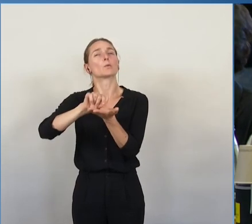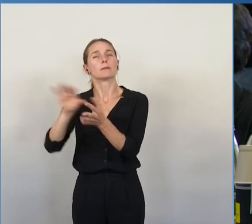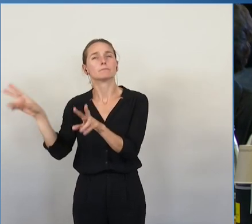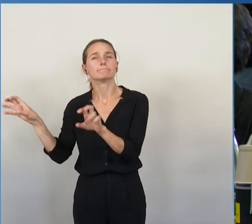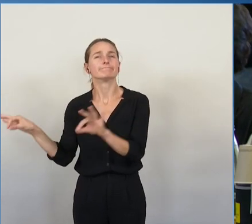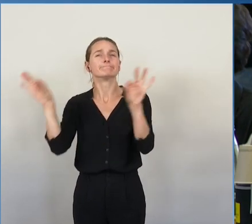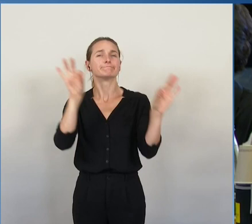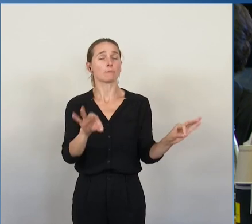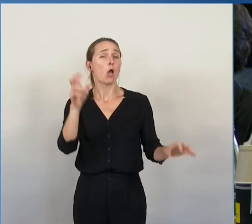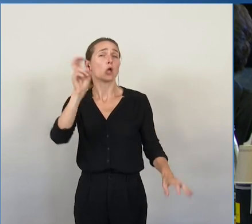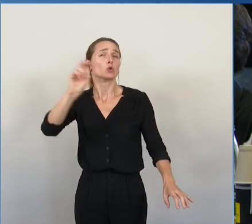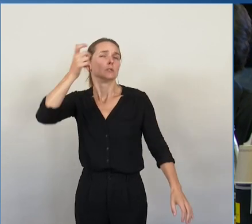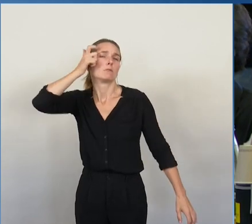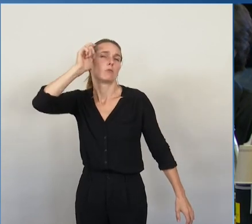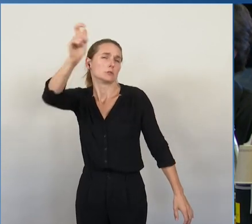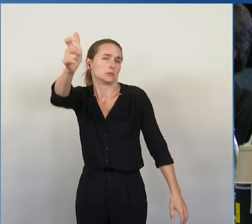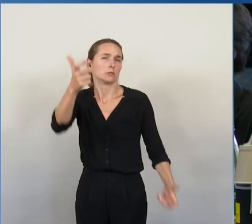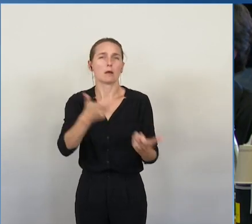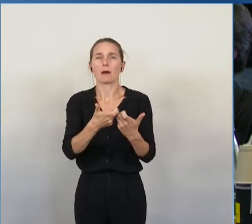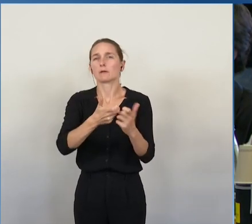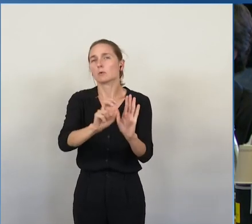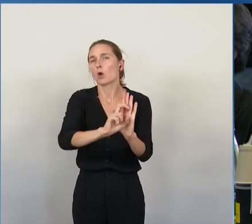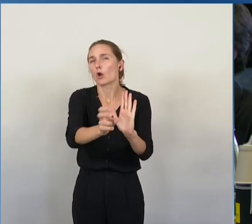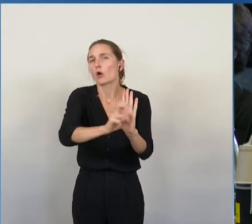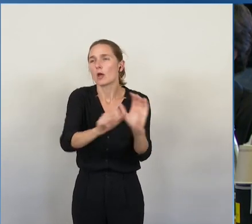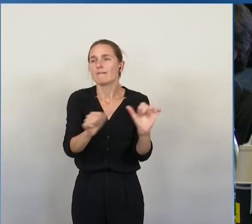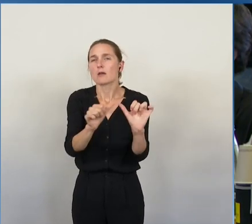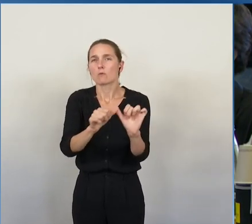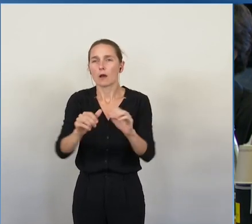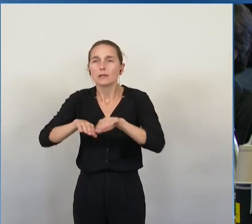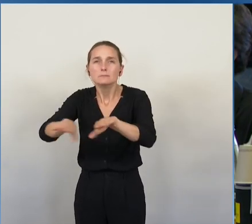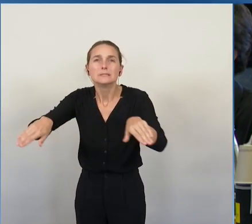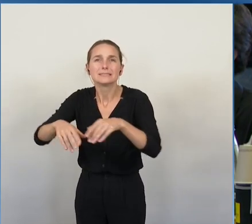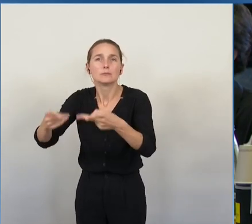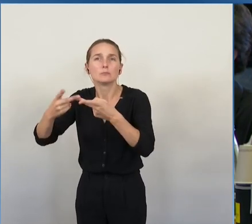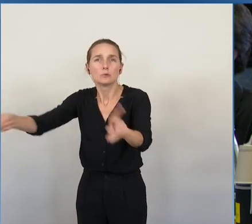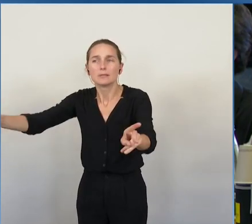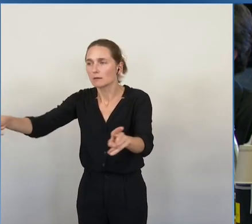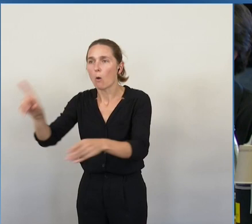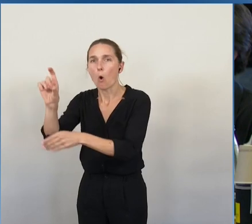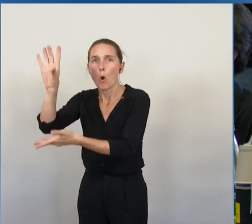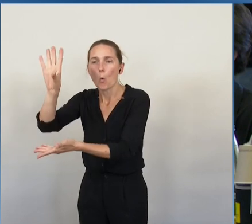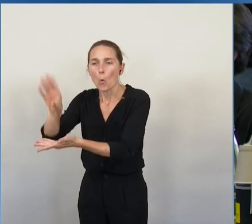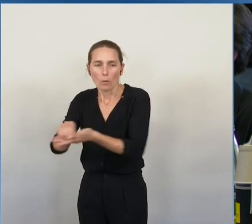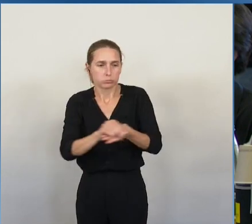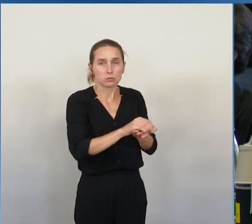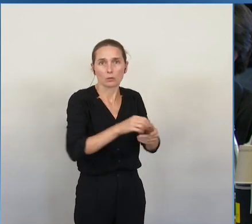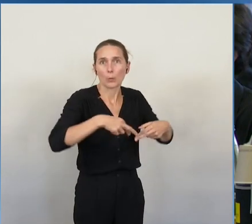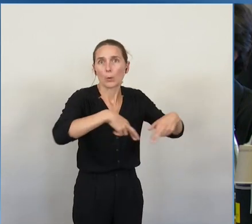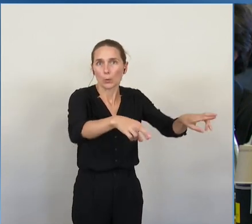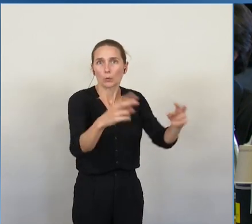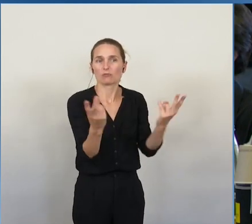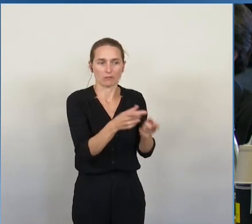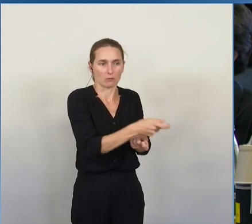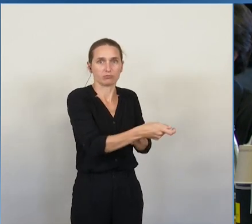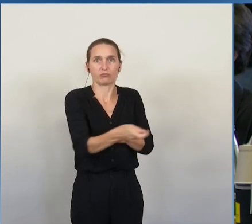bon sens comme la ville de Grenoble réutil ise l'eau d'une piscine municipale pour nettoyer les rues et arroser les espaces verts chaque grenobleissa